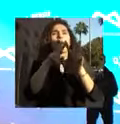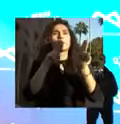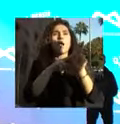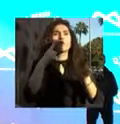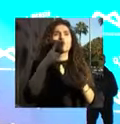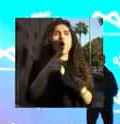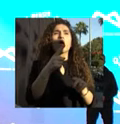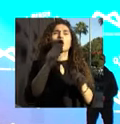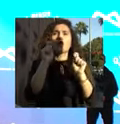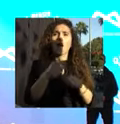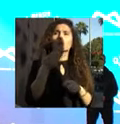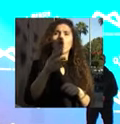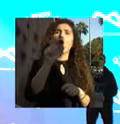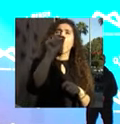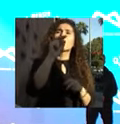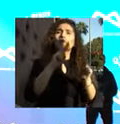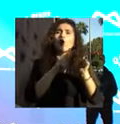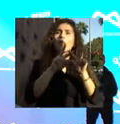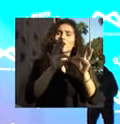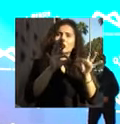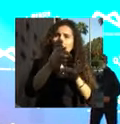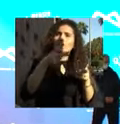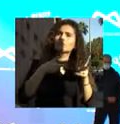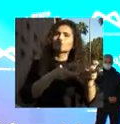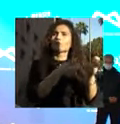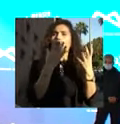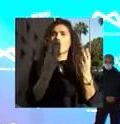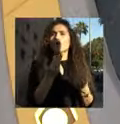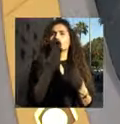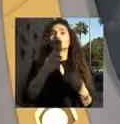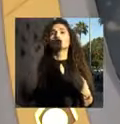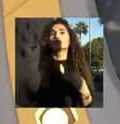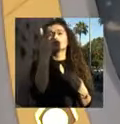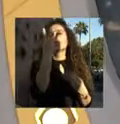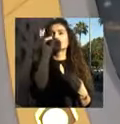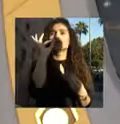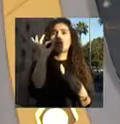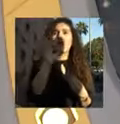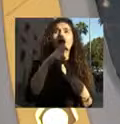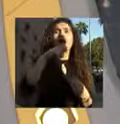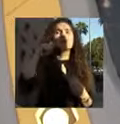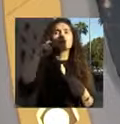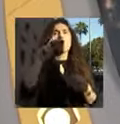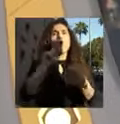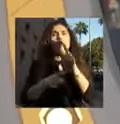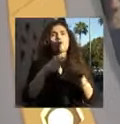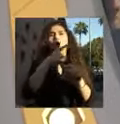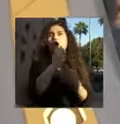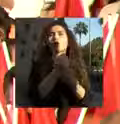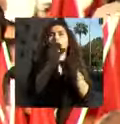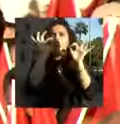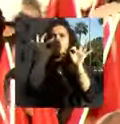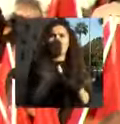ring yapacak. 11 kilometrelik tramvay hattı. Üçüncü etap. Eski otogardan başlayıp